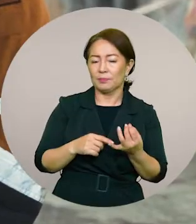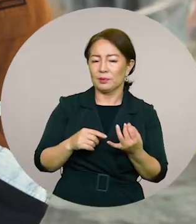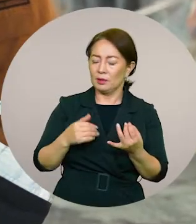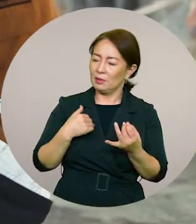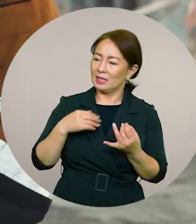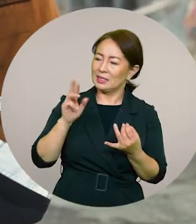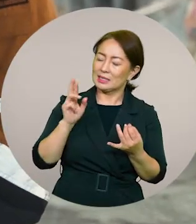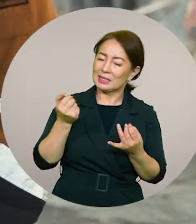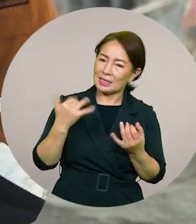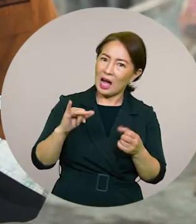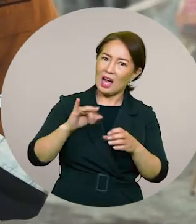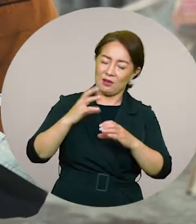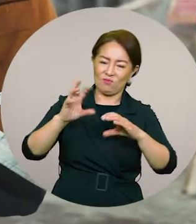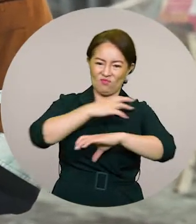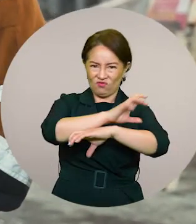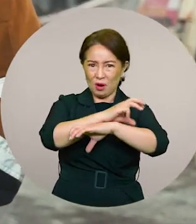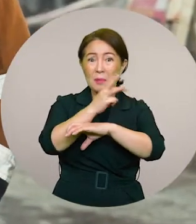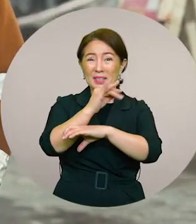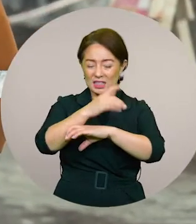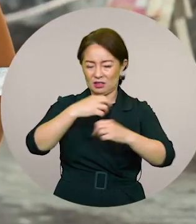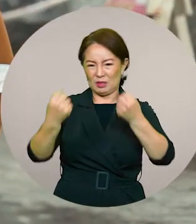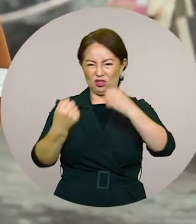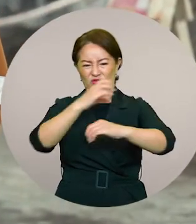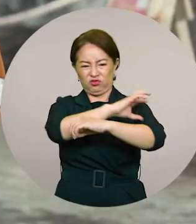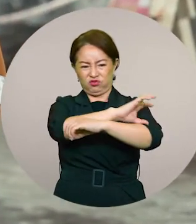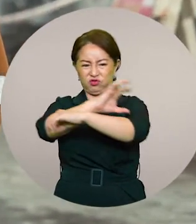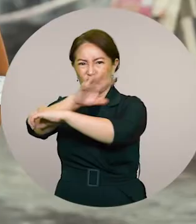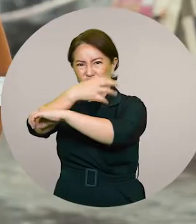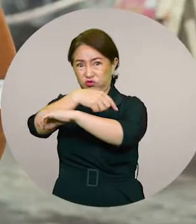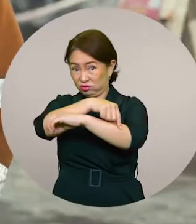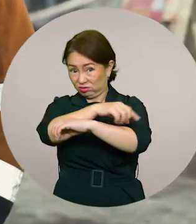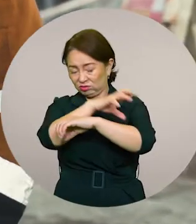Spremic, Mixer, RPO, Charmac.